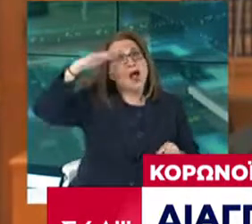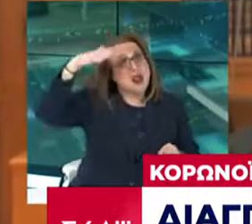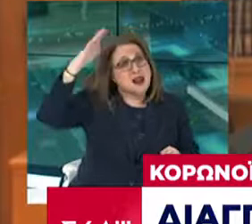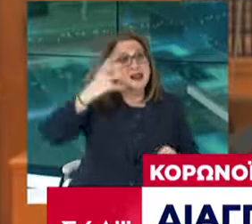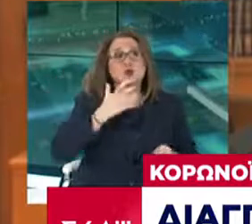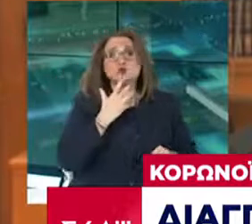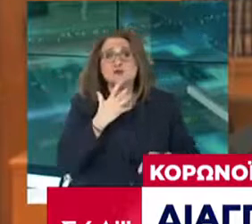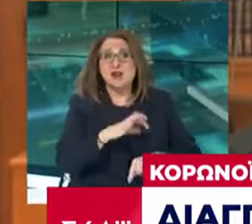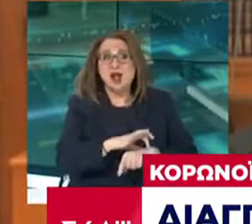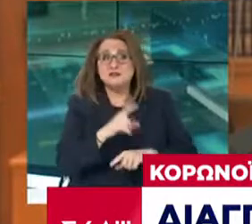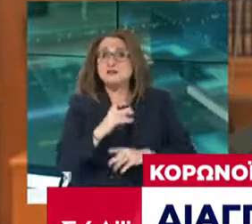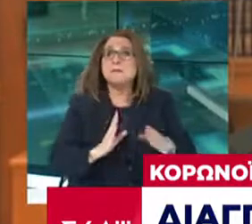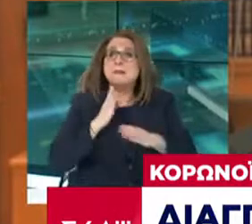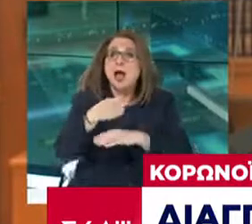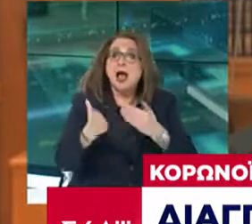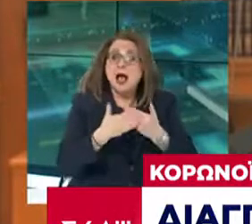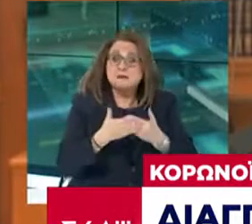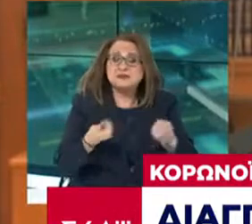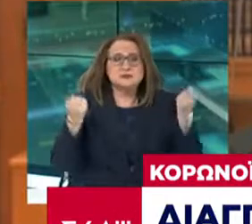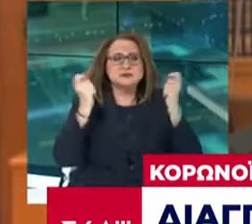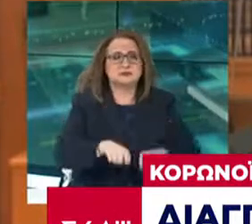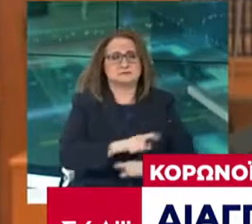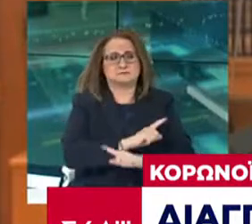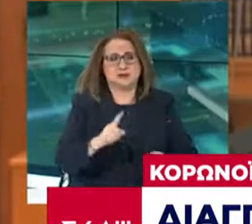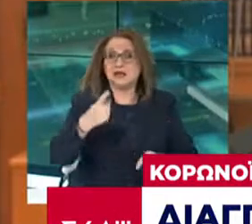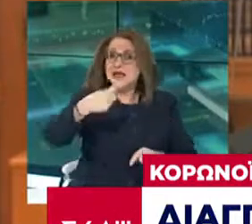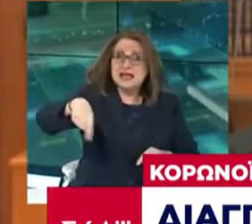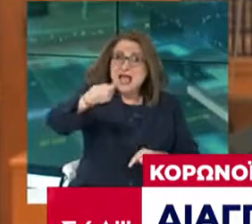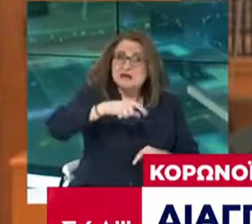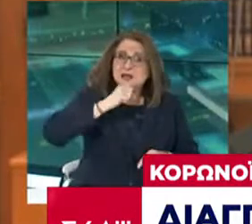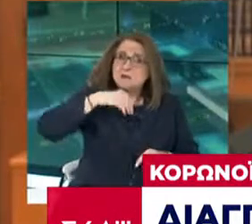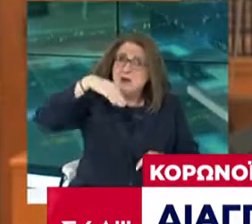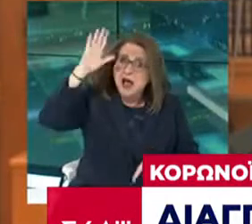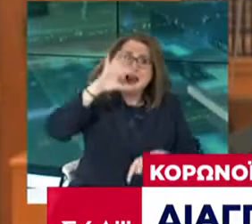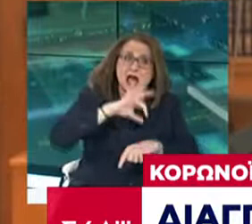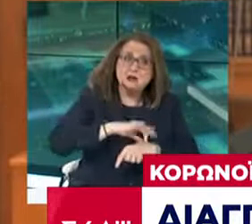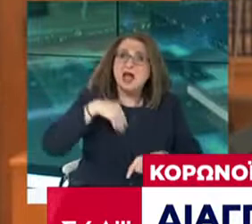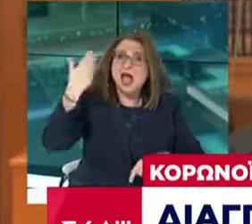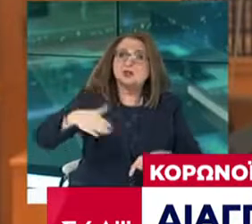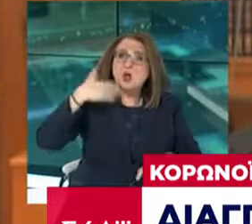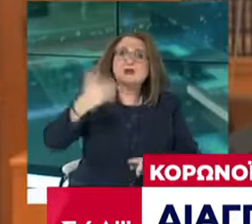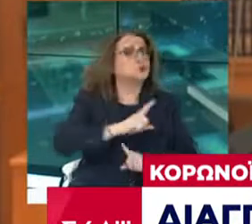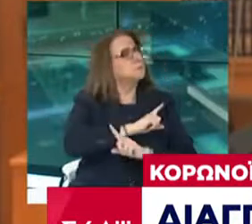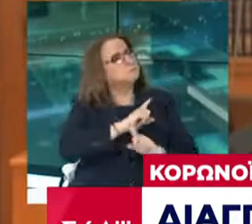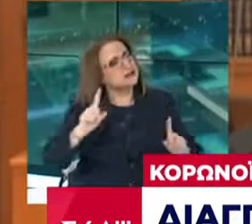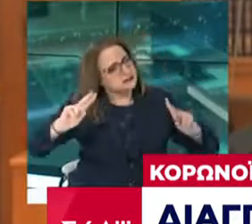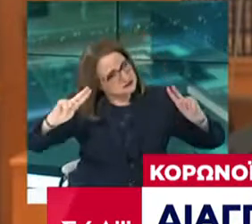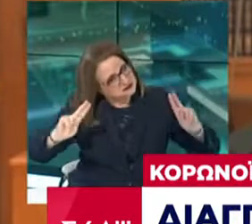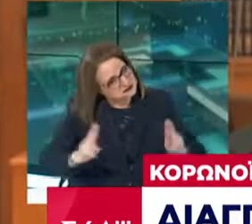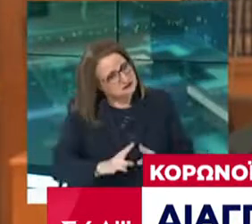τους επισκεπτόμαστε συχνά. Και οι ίδιοι ας περιορίσουν τις δραστηριότητές τους. Θα είναι για το καλό το δικό τους και τον γύρο